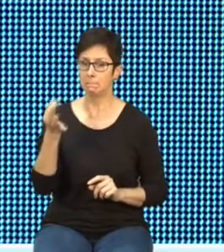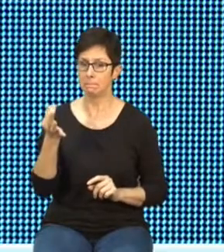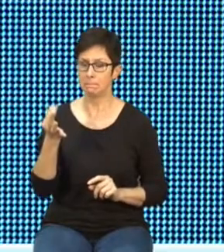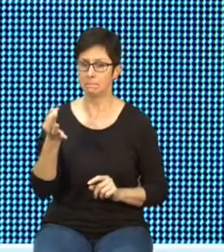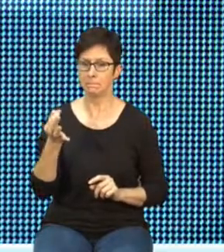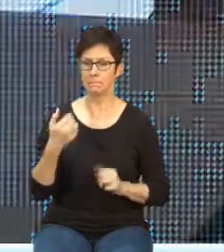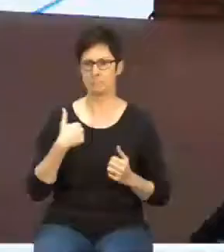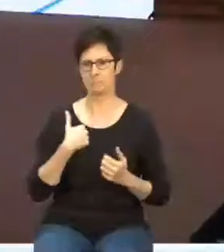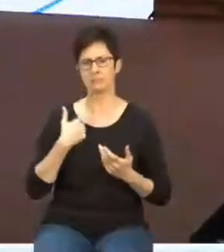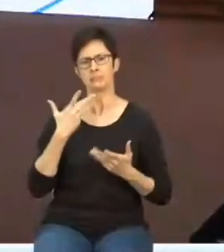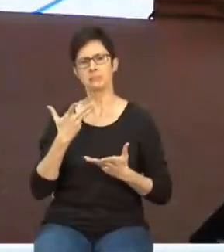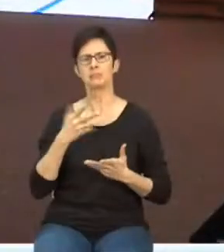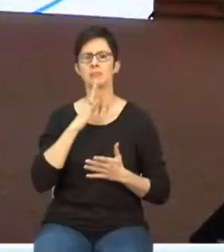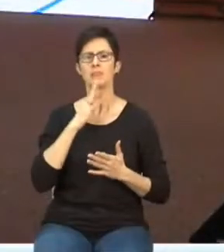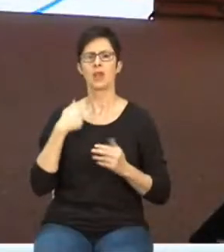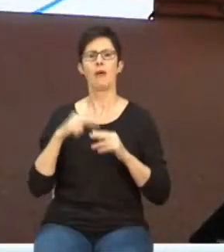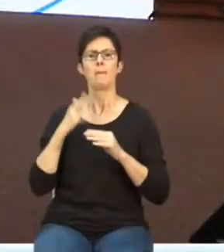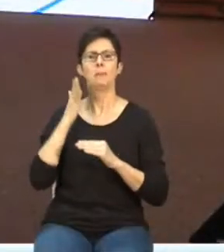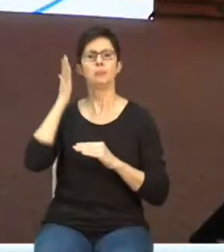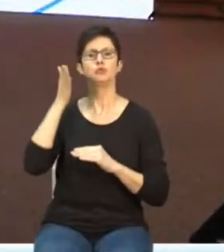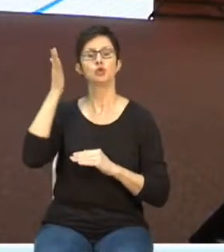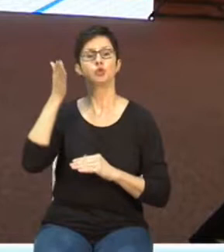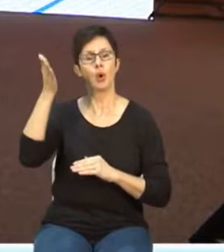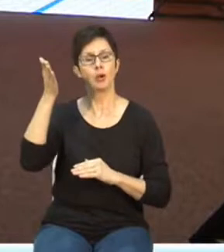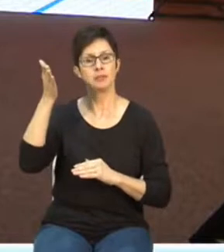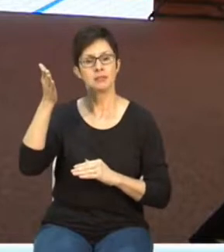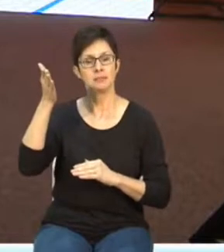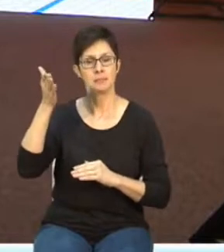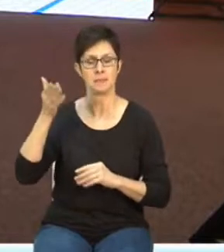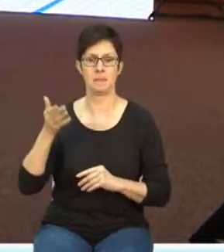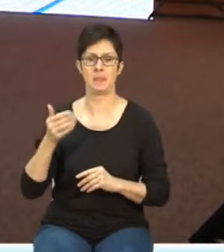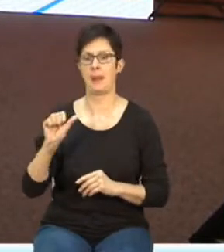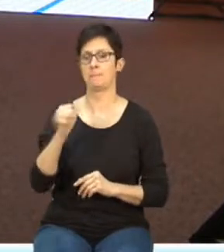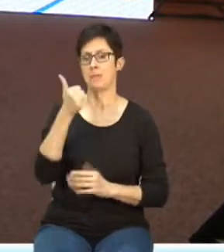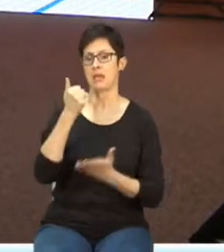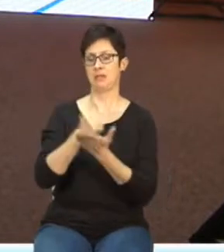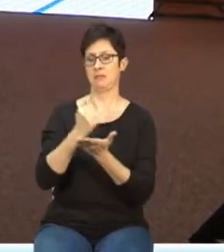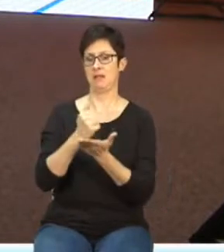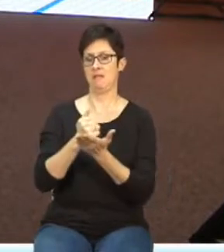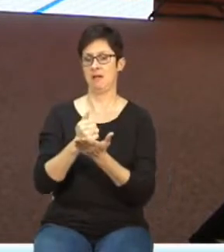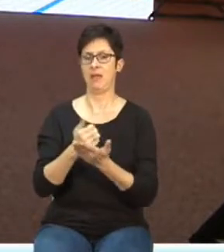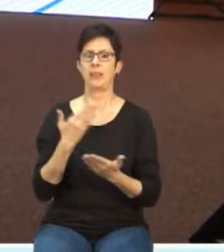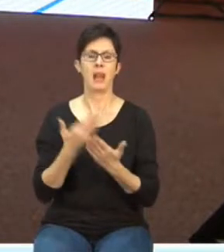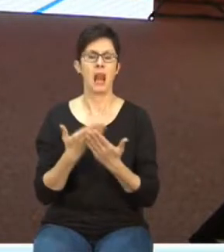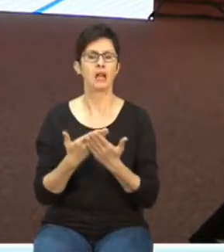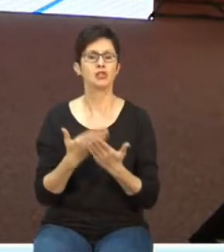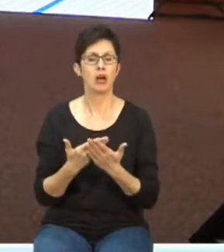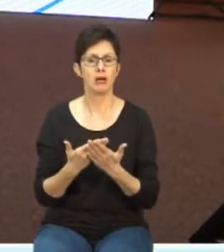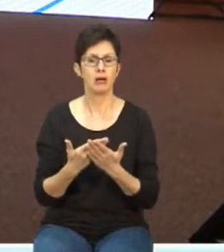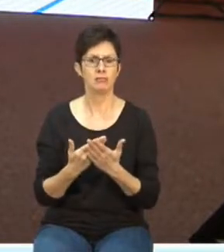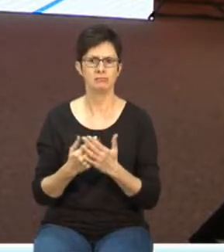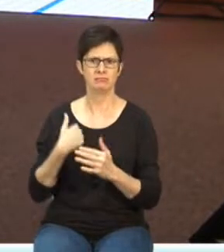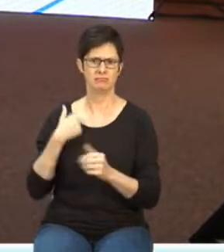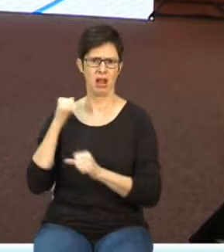lekko w przyszłość pierwsze pierwsza rzecz to dlaczego do tej pory nie